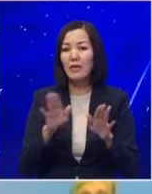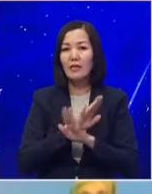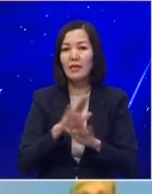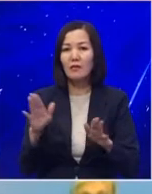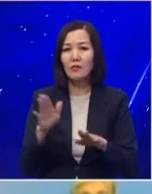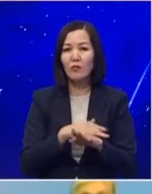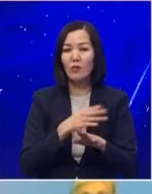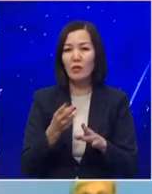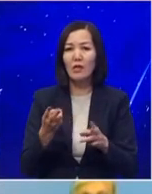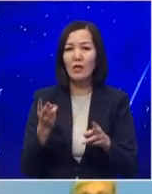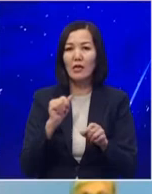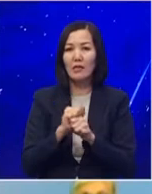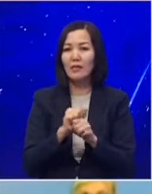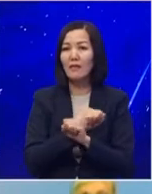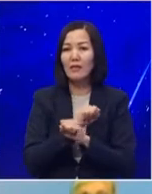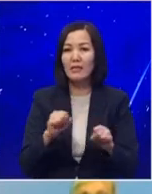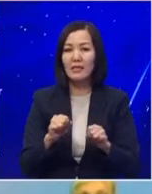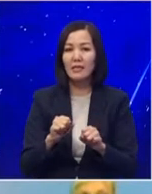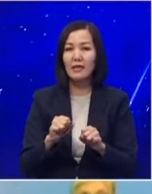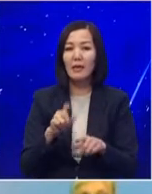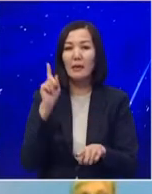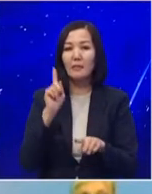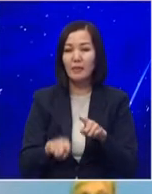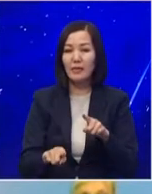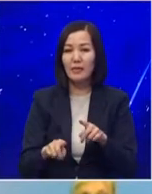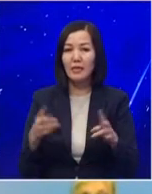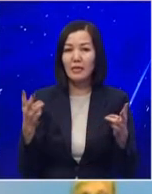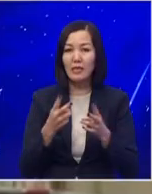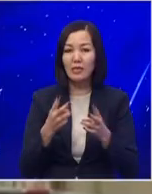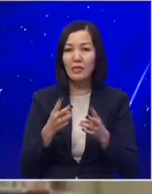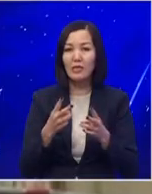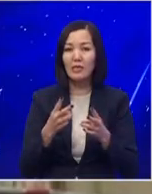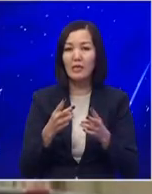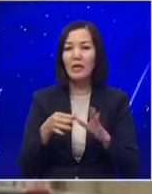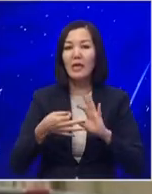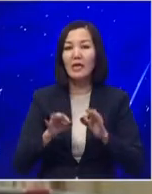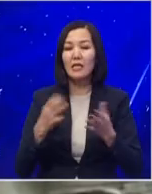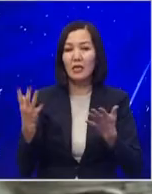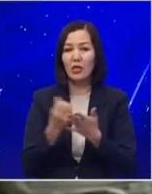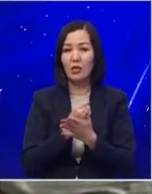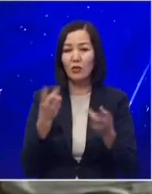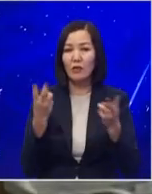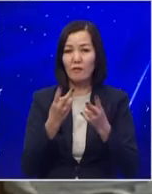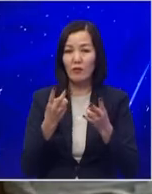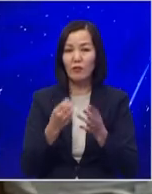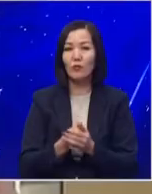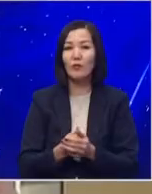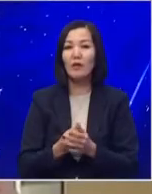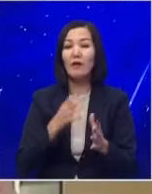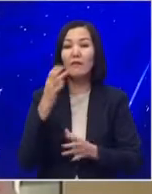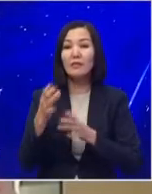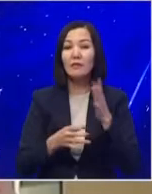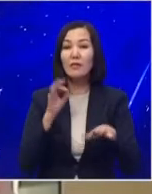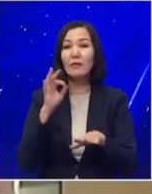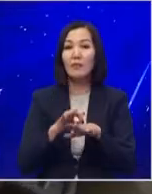ящик мы обязаны самые кратчайшие сроки добиться конкретных результатов всемирная пандемия коронавирусной инфекцией